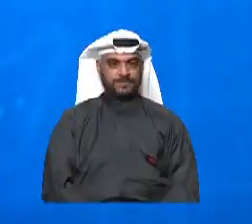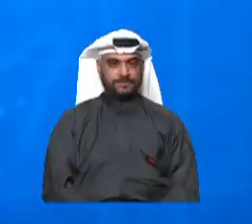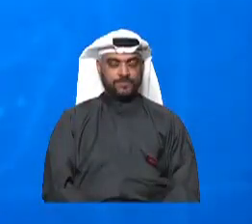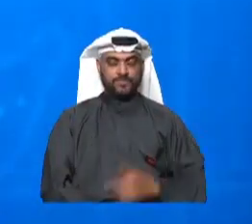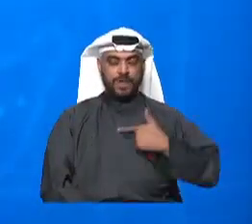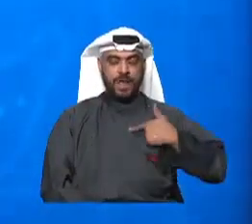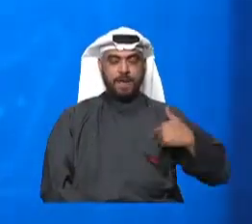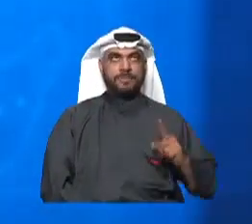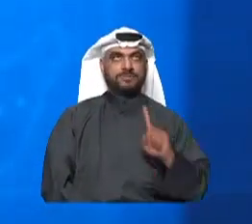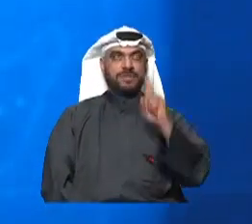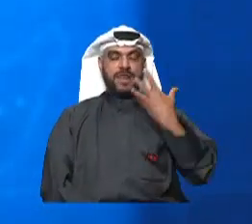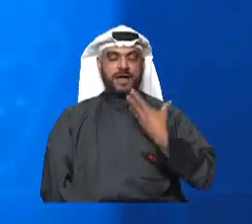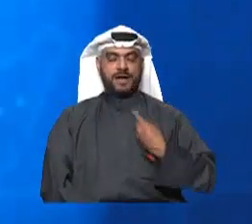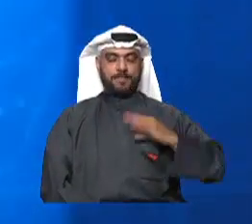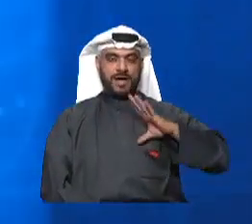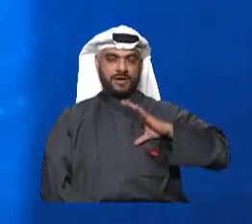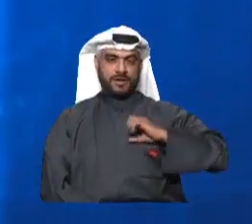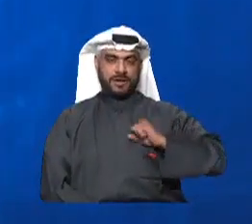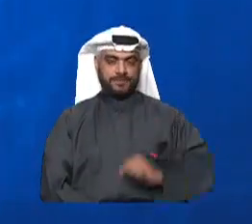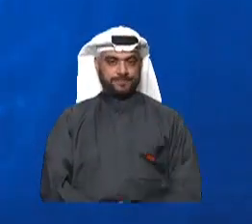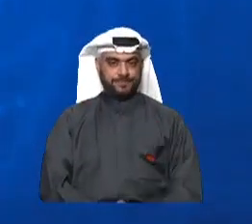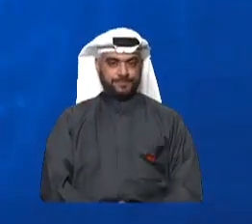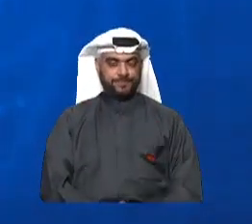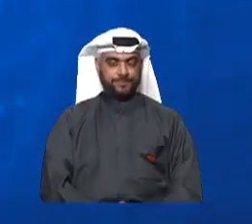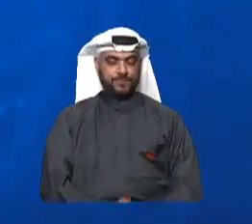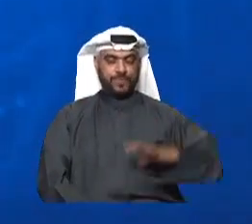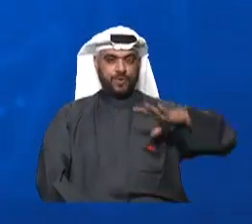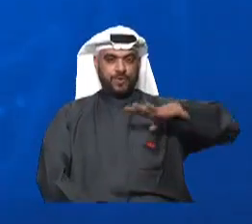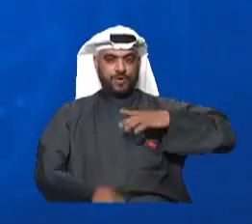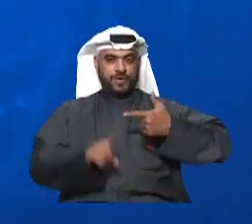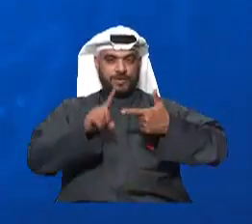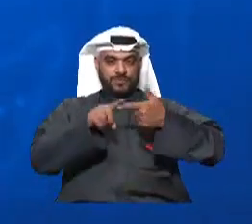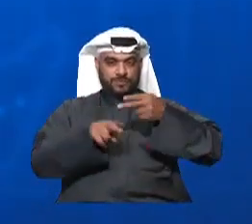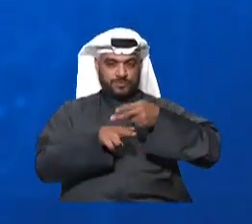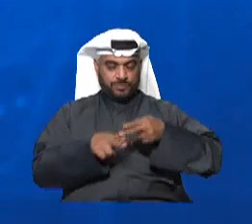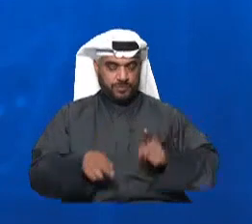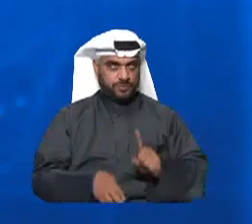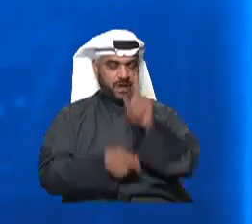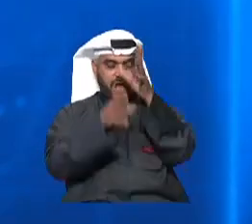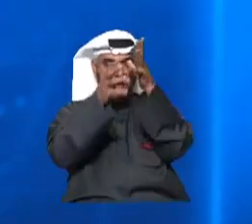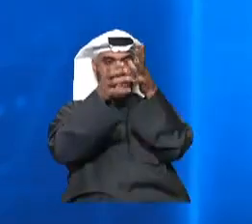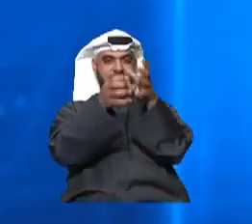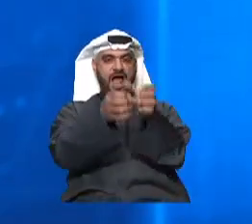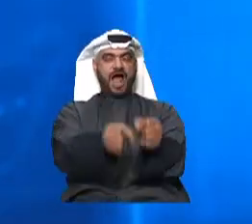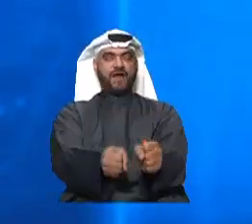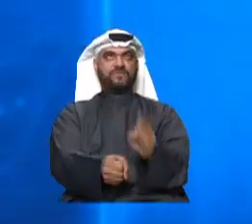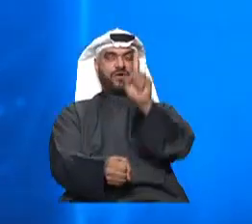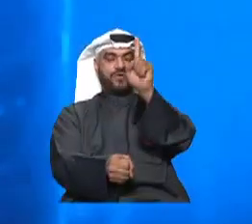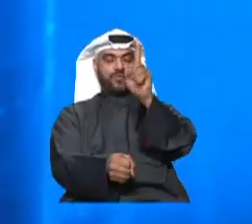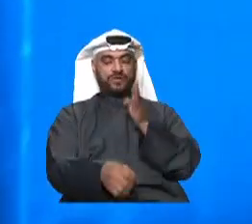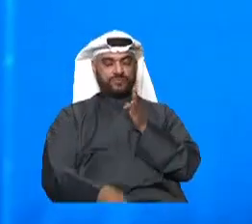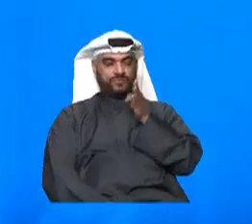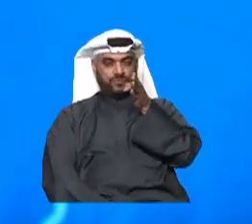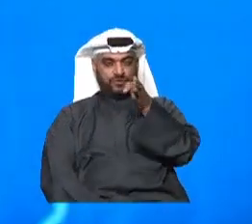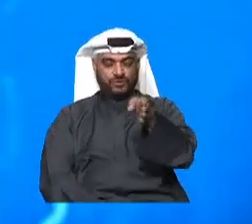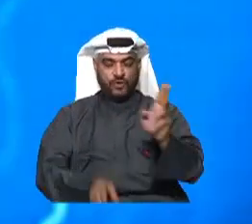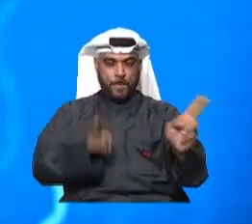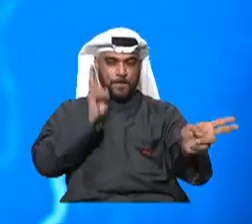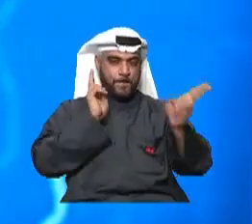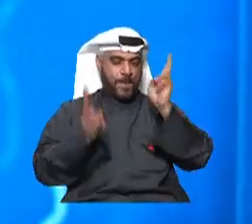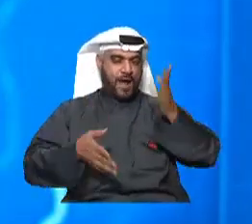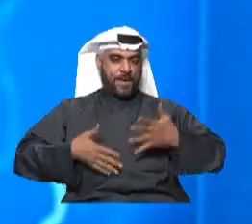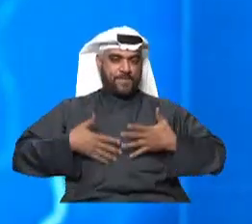بسم الله الرحمن الرحيم يشمل سمو للعهد الشيخ مشعل الاحمد الجابر الصباح حفظه الله برعايته مهرجان